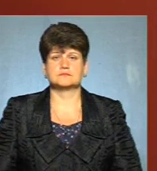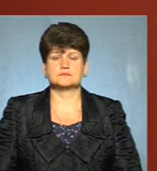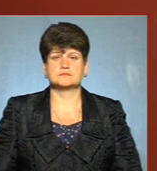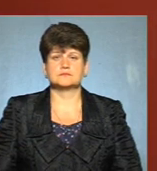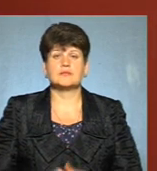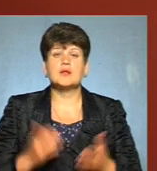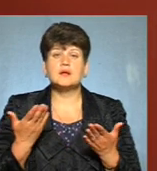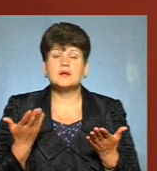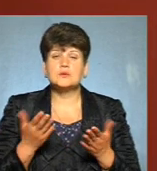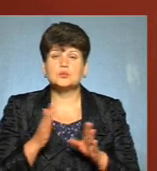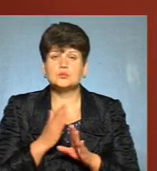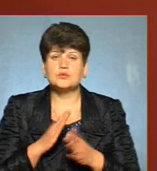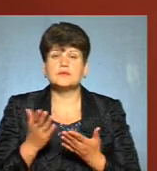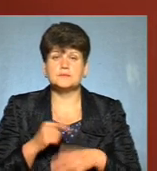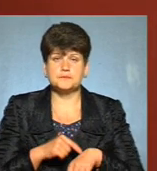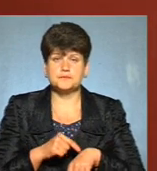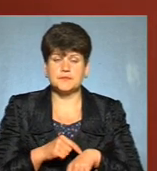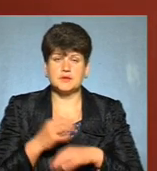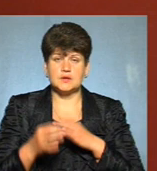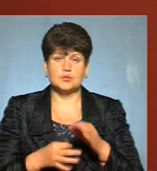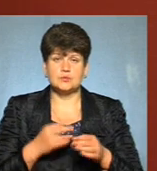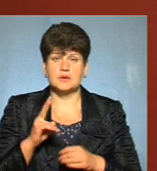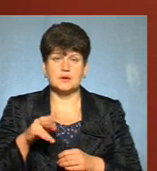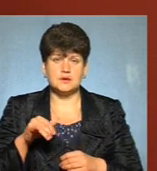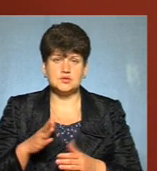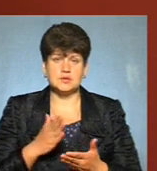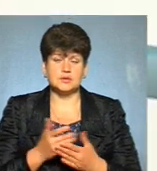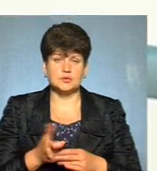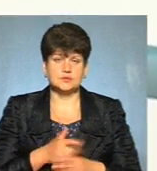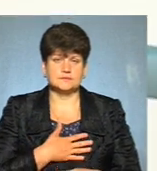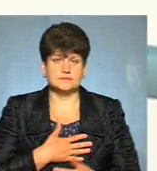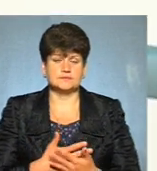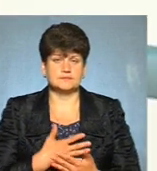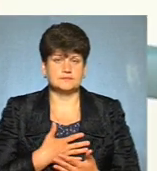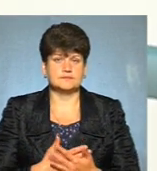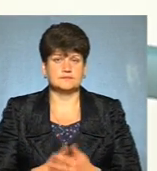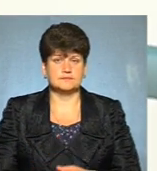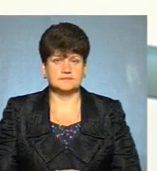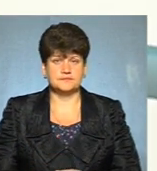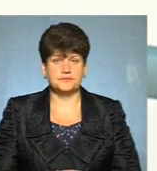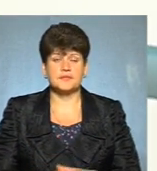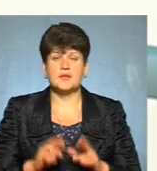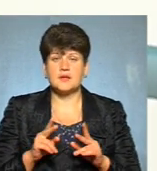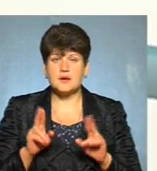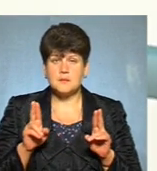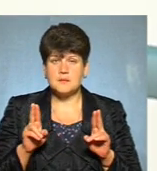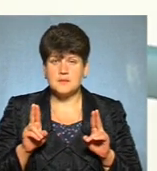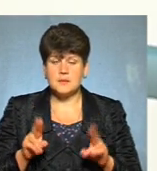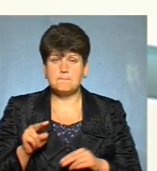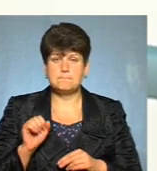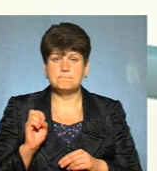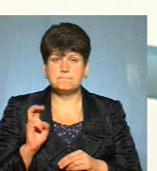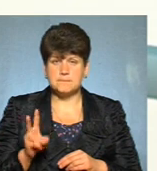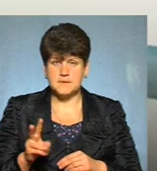В яку погоду і в котрі години доби кліщі є найактивнішими? Ну, як правило, пік